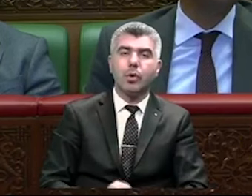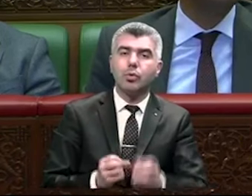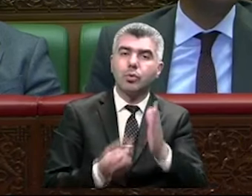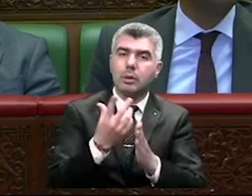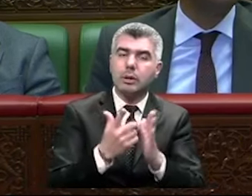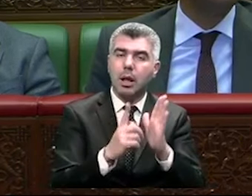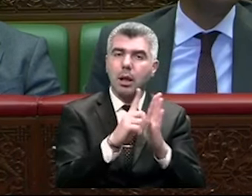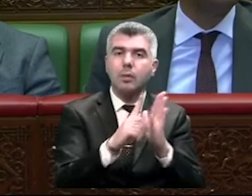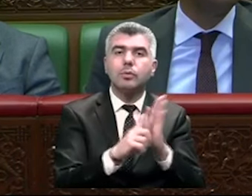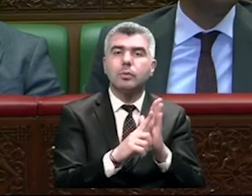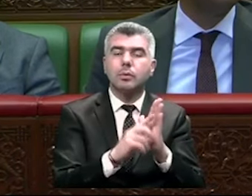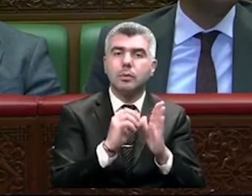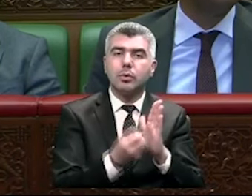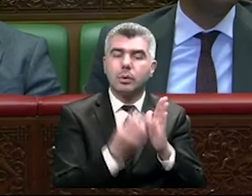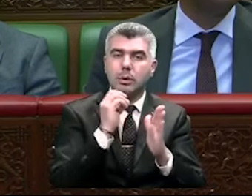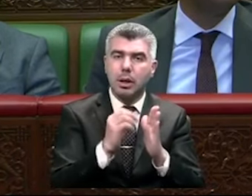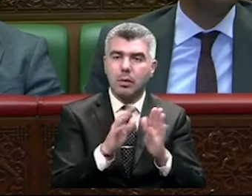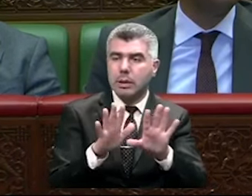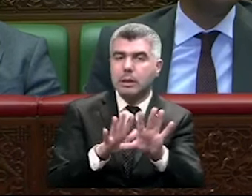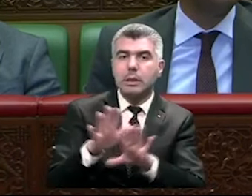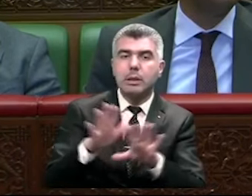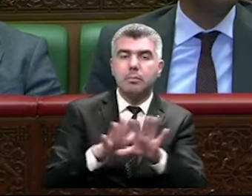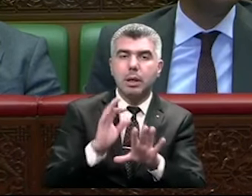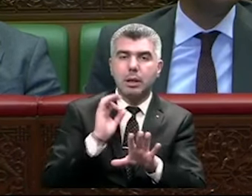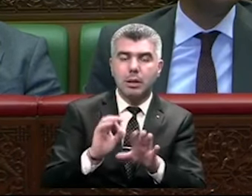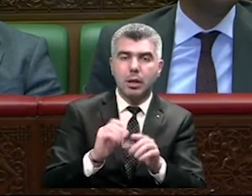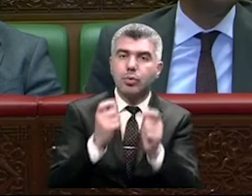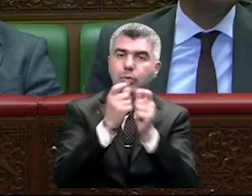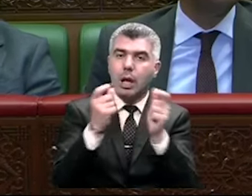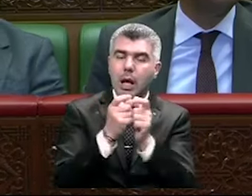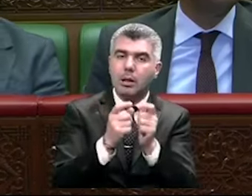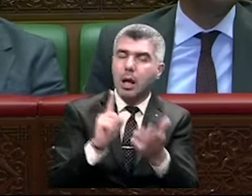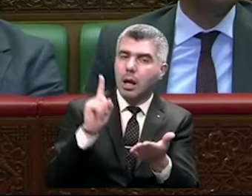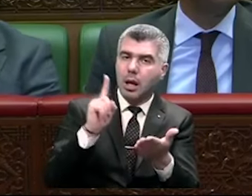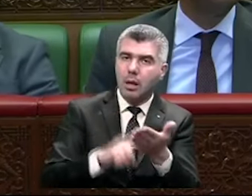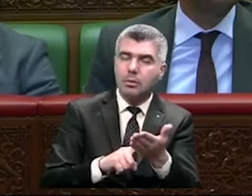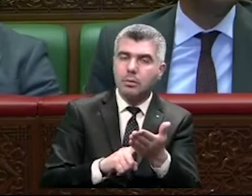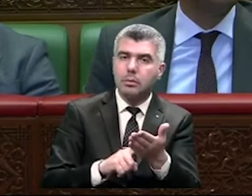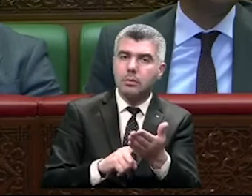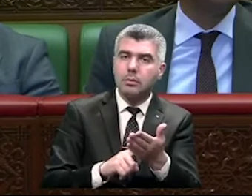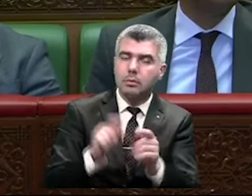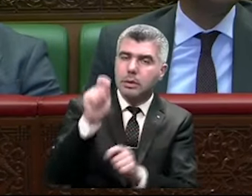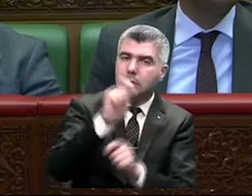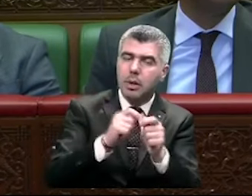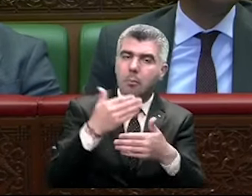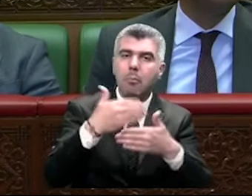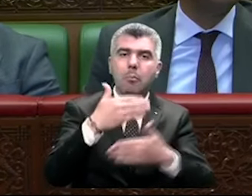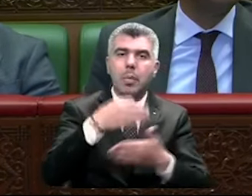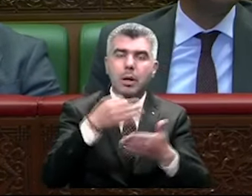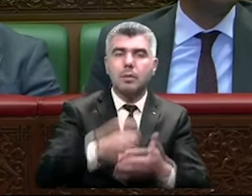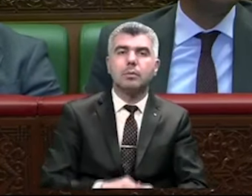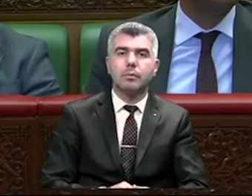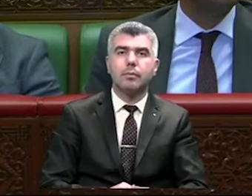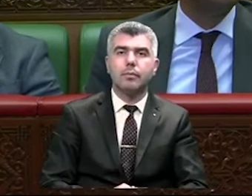باحداث وتدبير الاحياء الجامعيه بما يمكن للقطاع الخاص من الاستثمار في هذا المجال من خلال